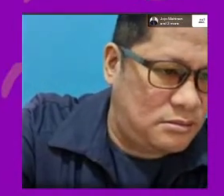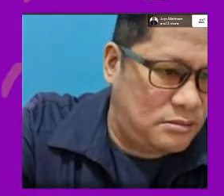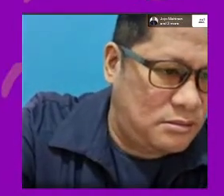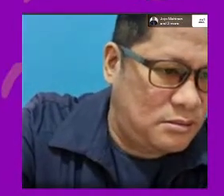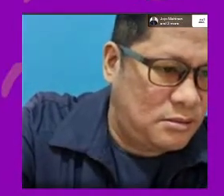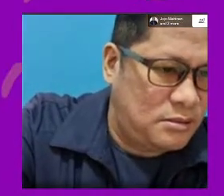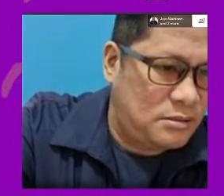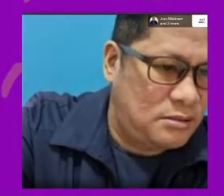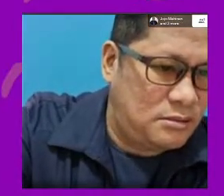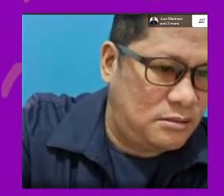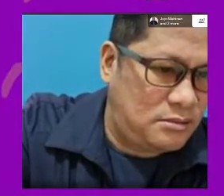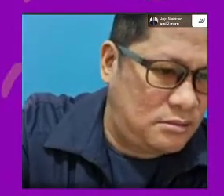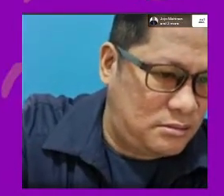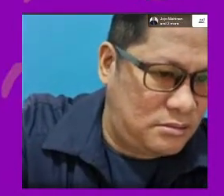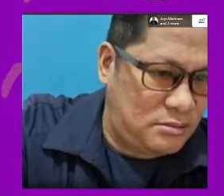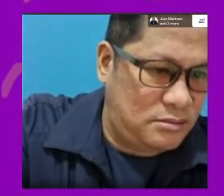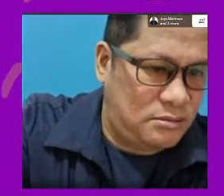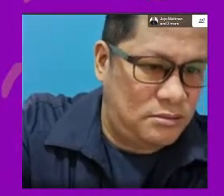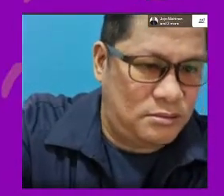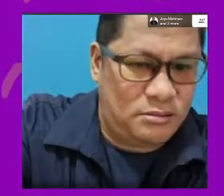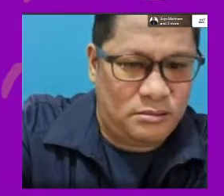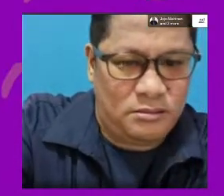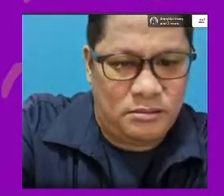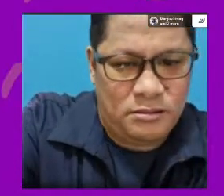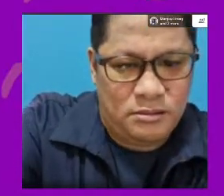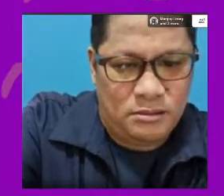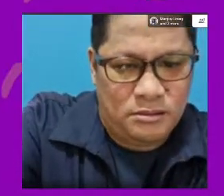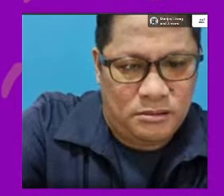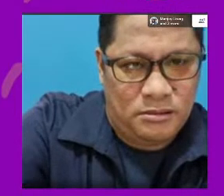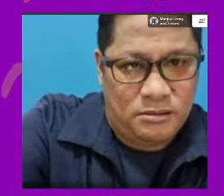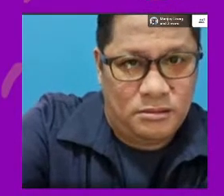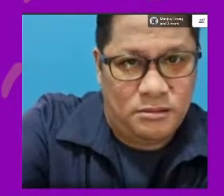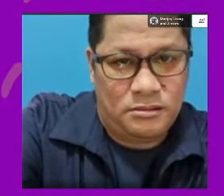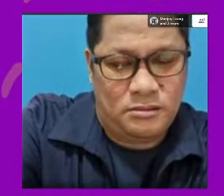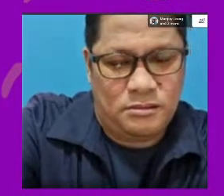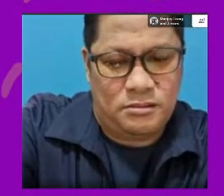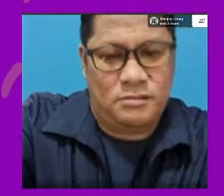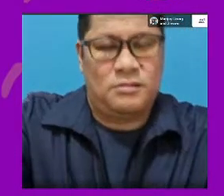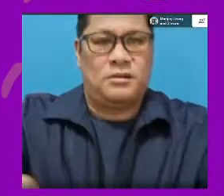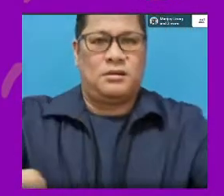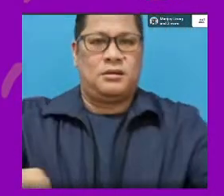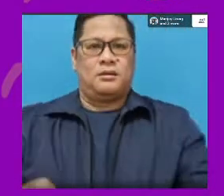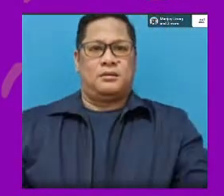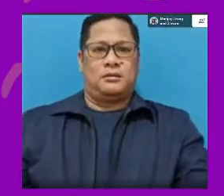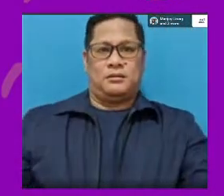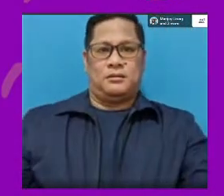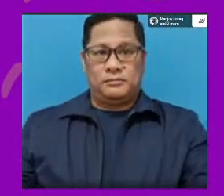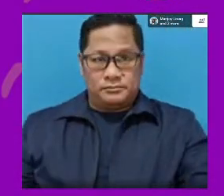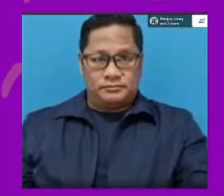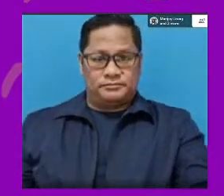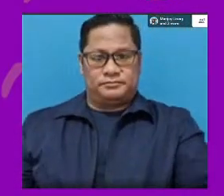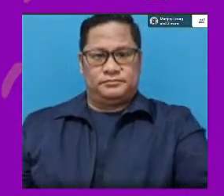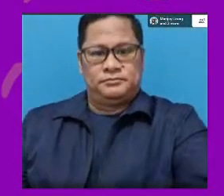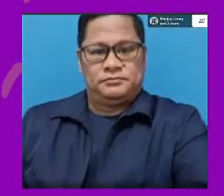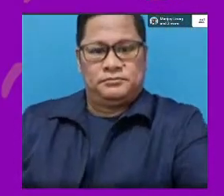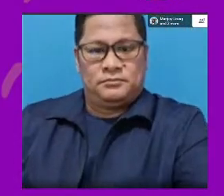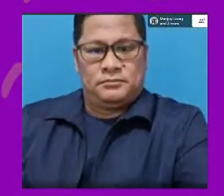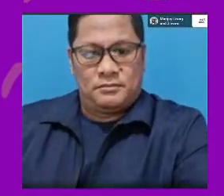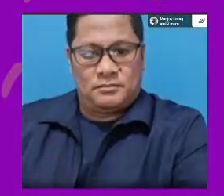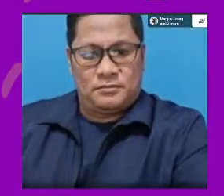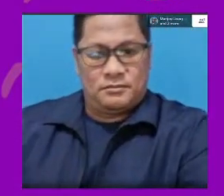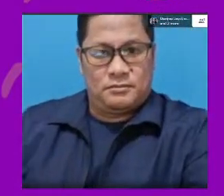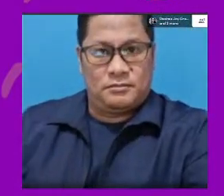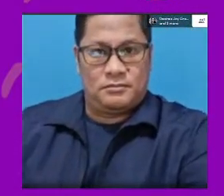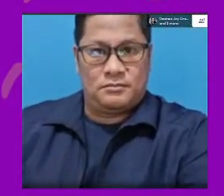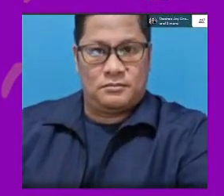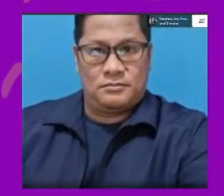Kaisa ng pamahalaan ng CHR sa pagpigil at pagsugpo ng pagkalat ng COVID-19 sa Pilipinas. Samahan niyo ako upang alamin kung